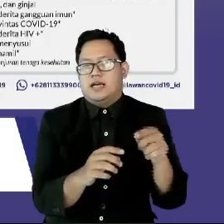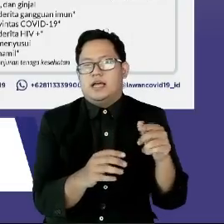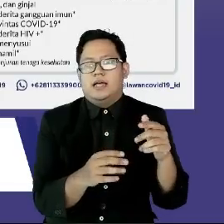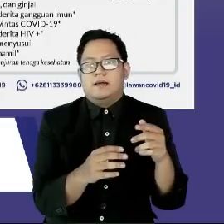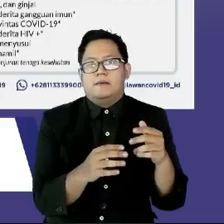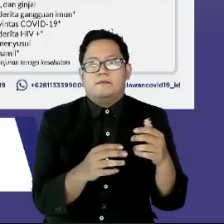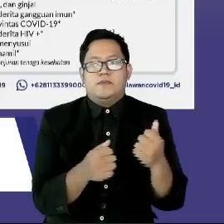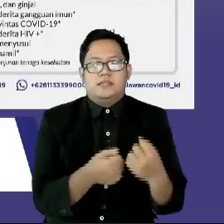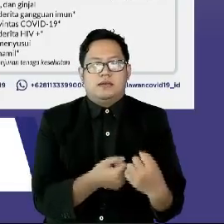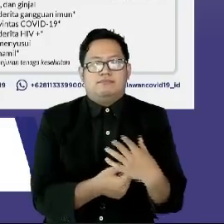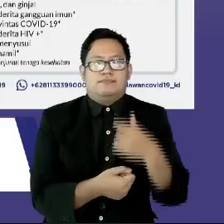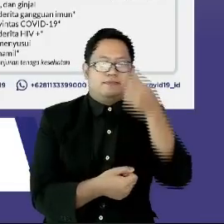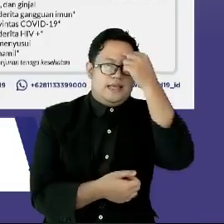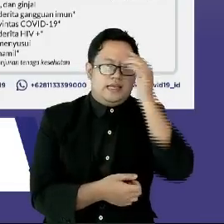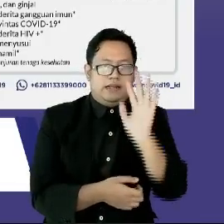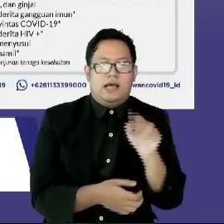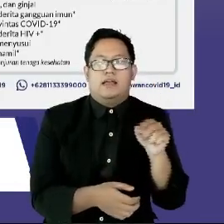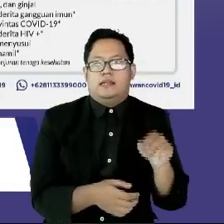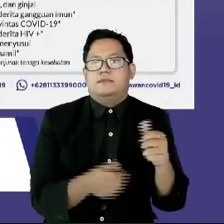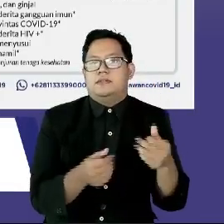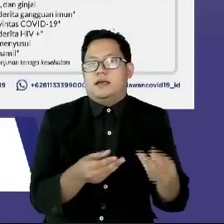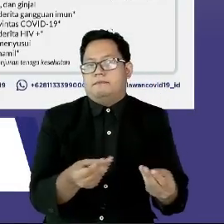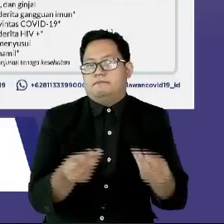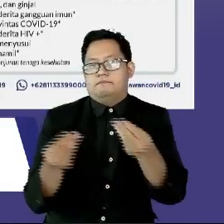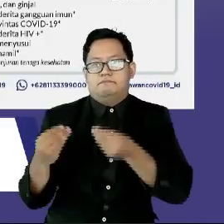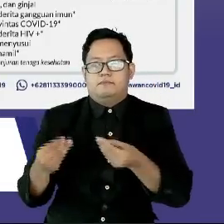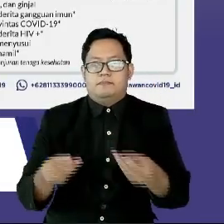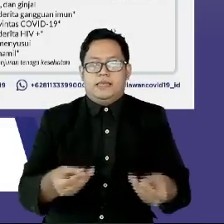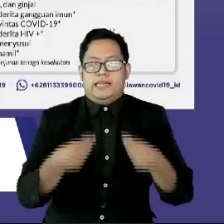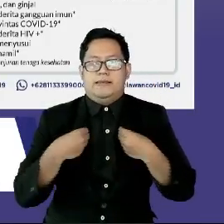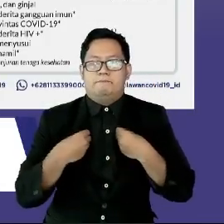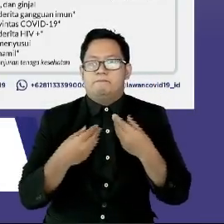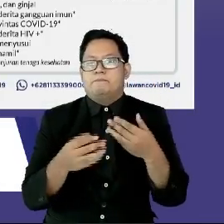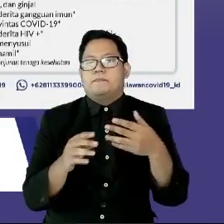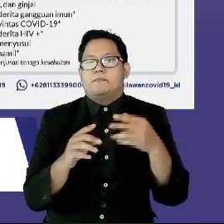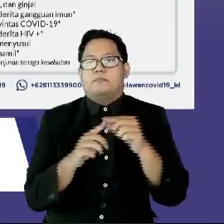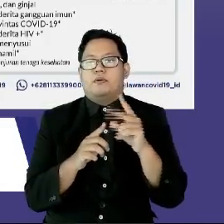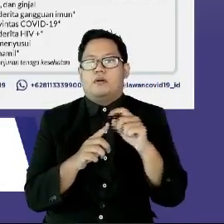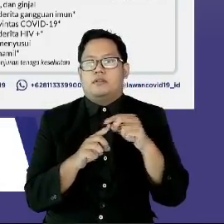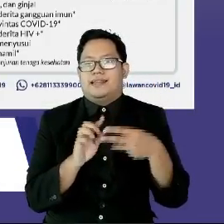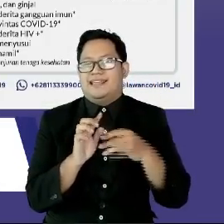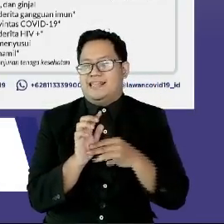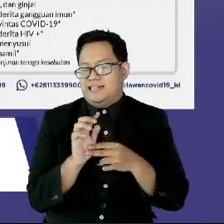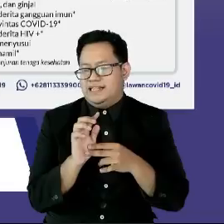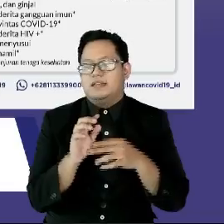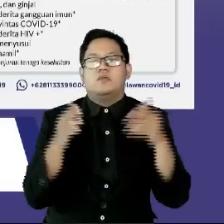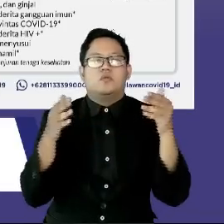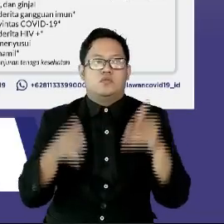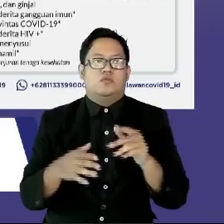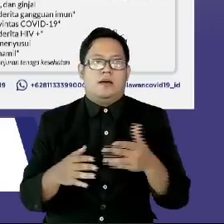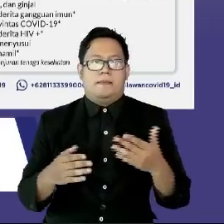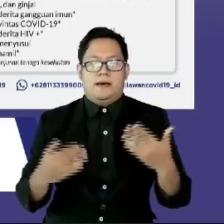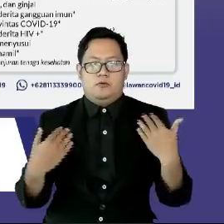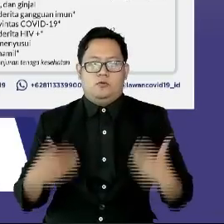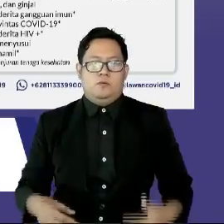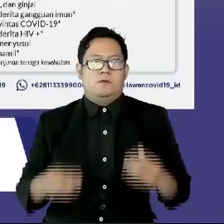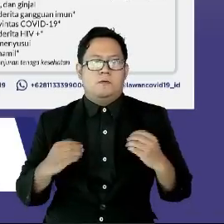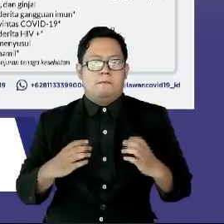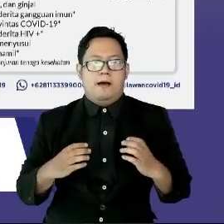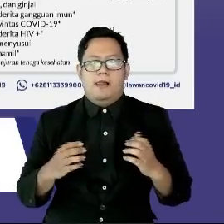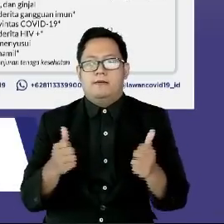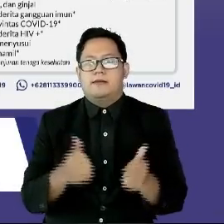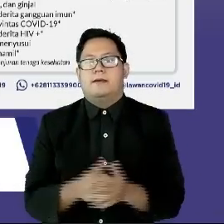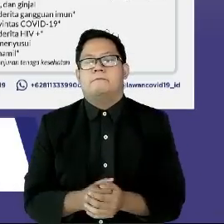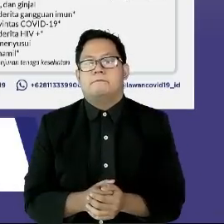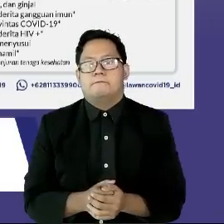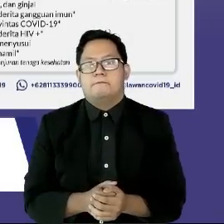penyakit untuk mengirimkan protein khusus untuk menimbulkan respon kekebalan. Vaksin yang menggunakan bagian tertentu